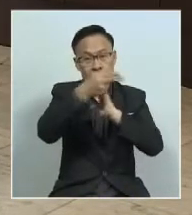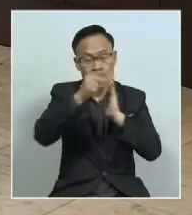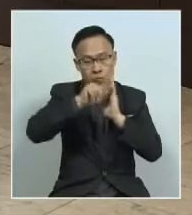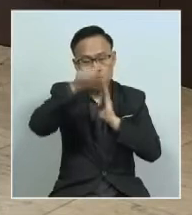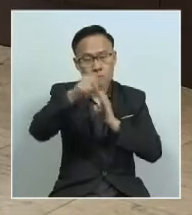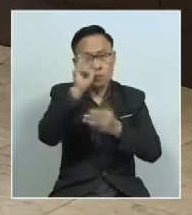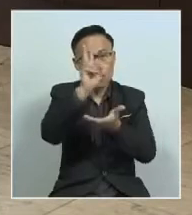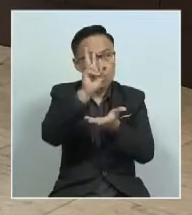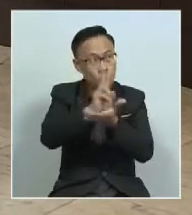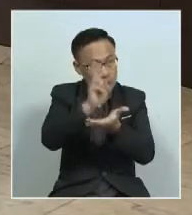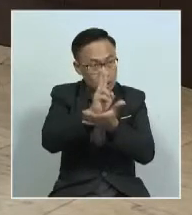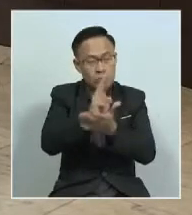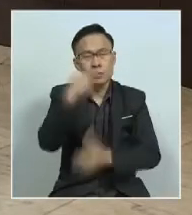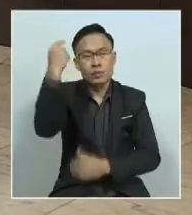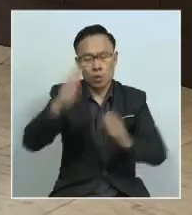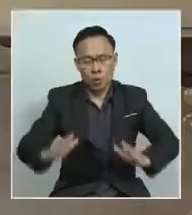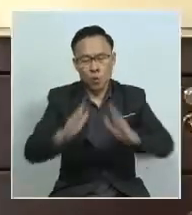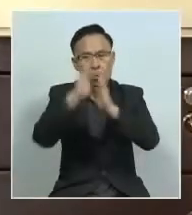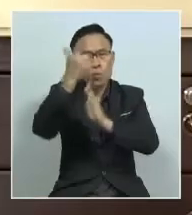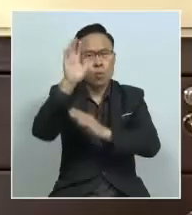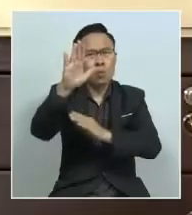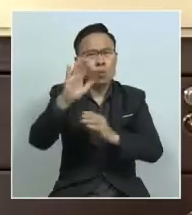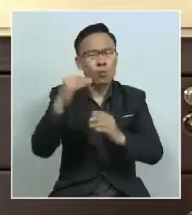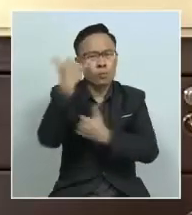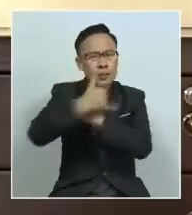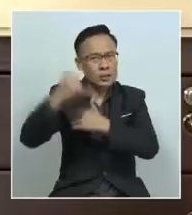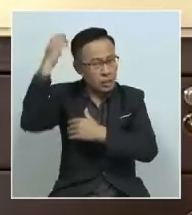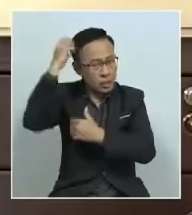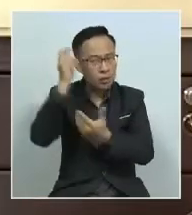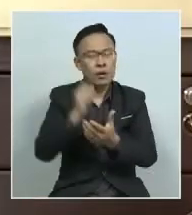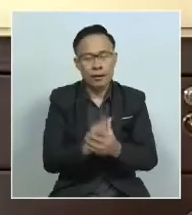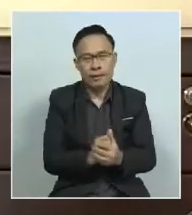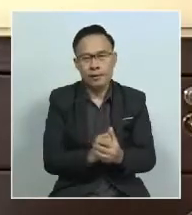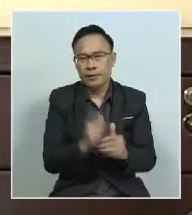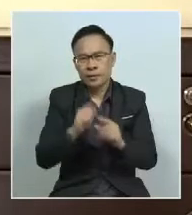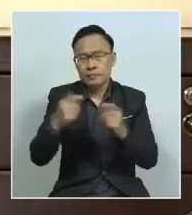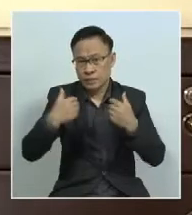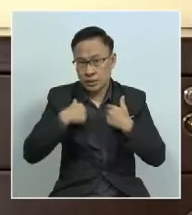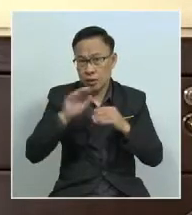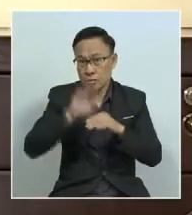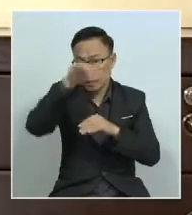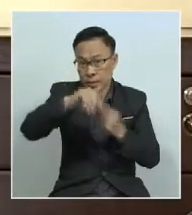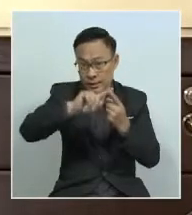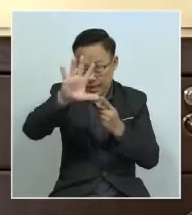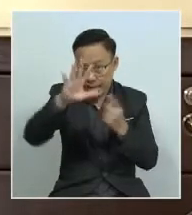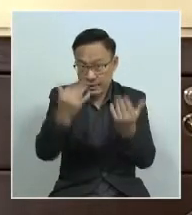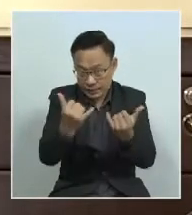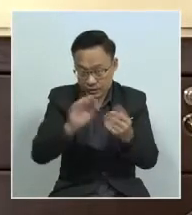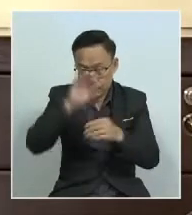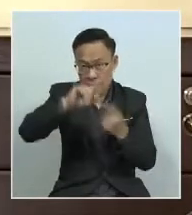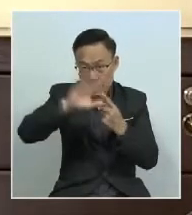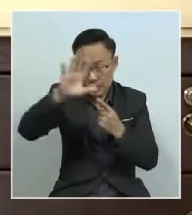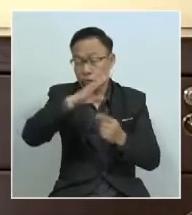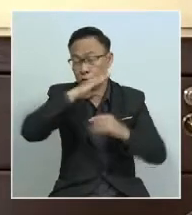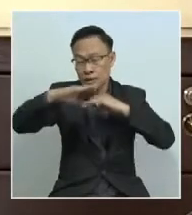ขึ้นด้วยถูกมั้ยคะ ในเมืองหลวงใช่มั้ยอย่างแห่งที่5เนี่ยที่กำลังจะมีโครงการในเร็วๆนี้คุณผู้ชมคุณผู้ฟังสามารถที่จะ